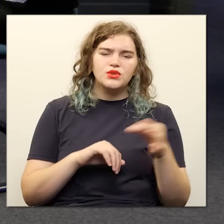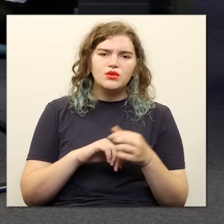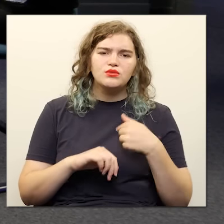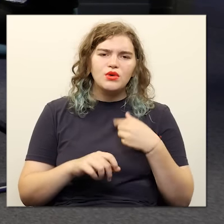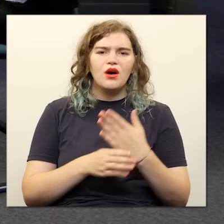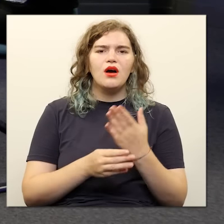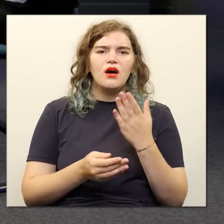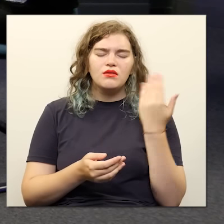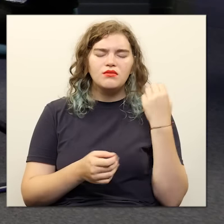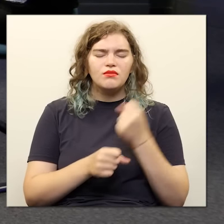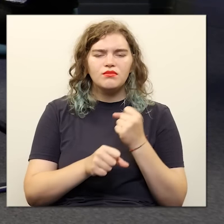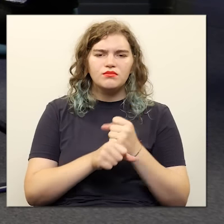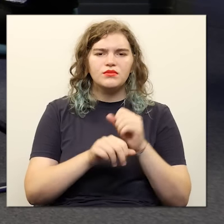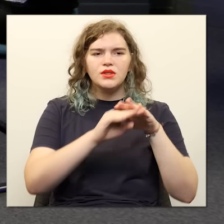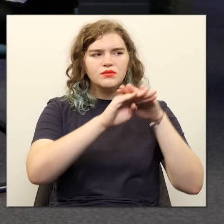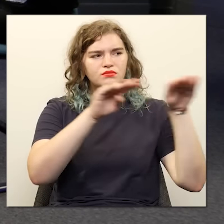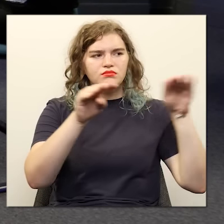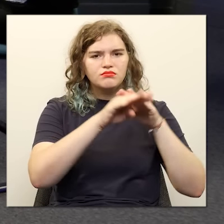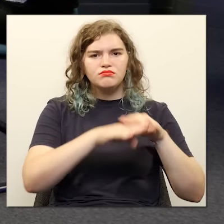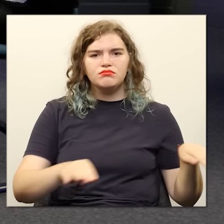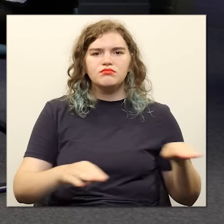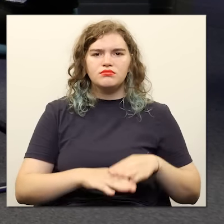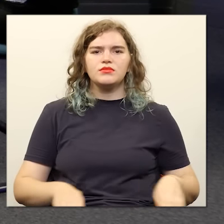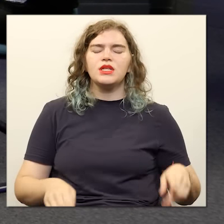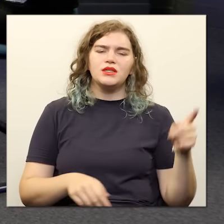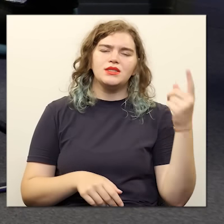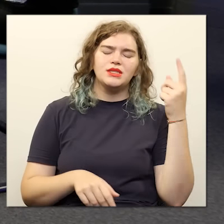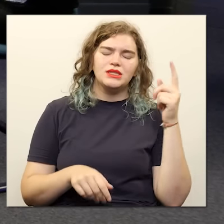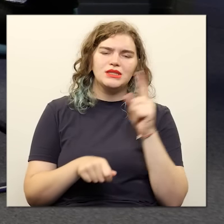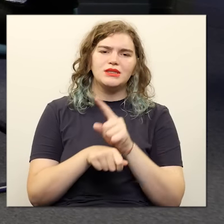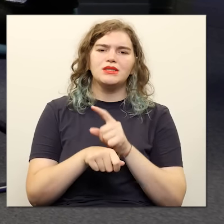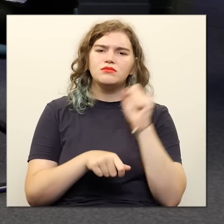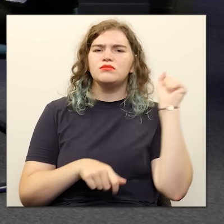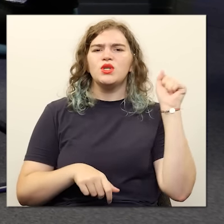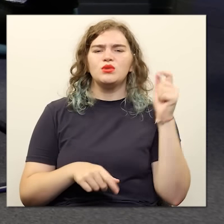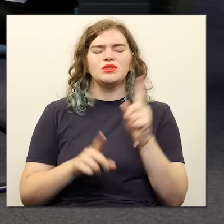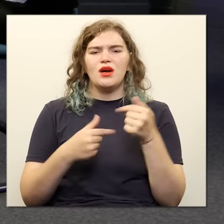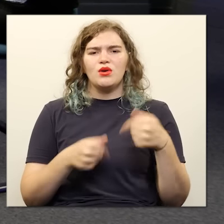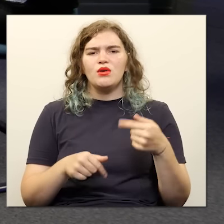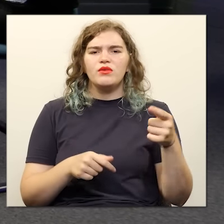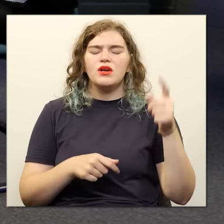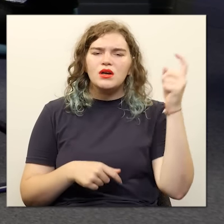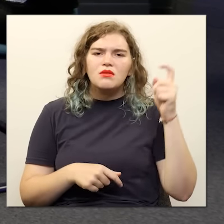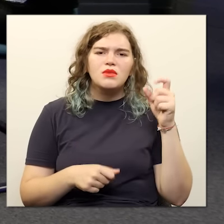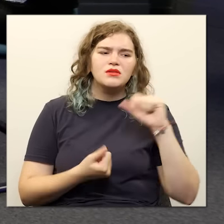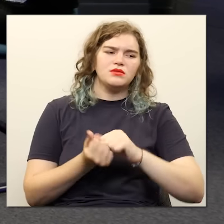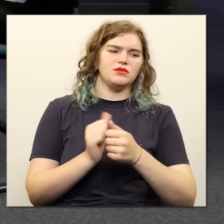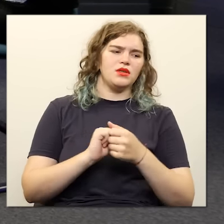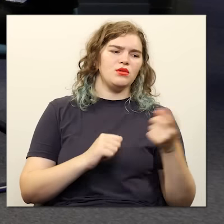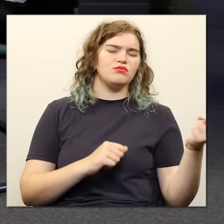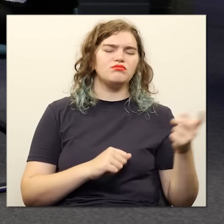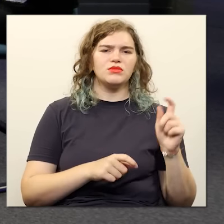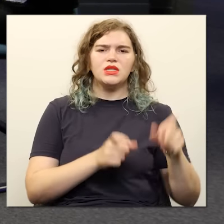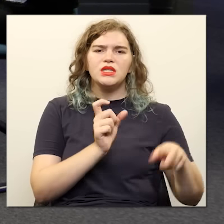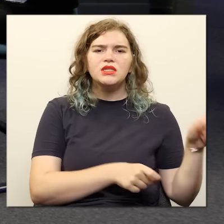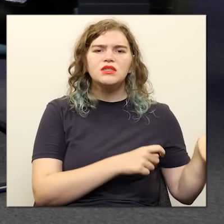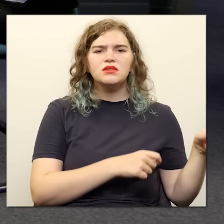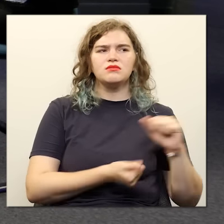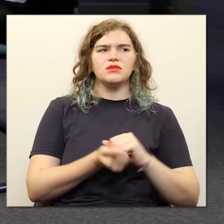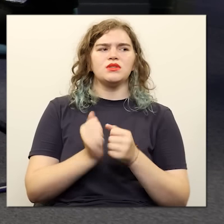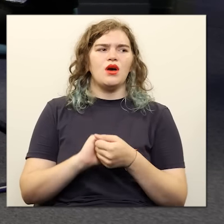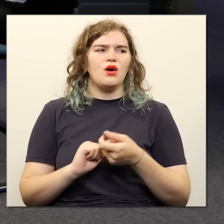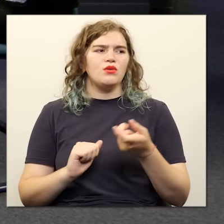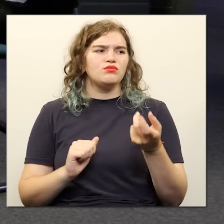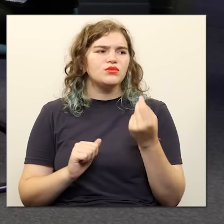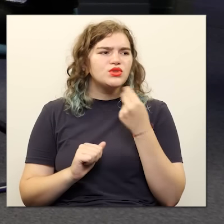a făcut un raft frumos și pe timpul lui Ceaușescu, dacă nu ai avut în cămară sau în grădină